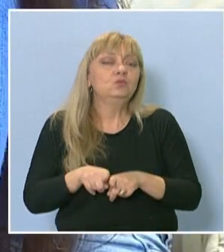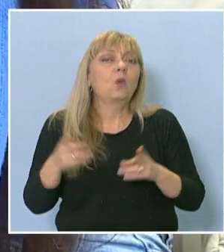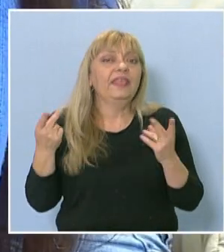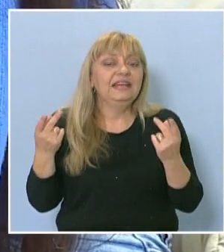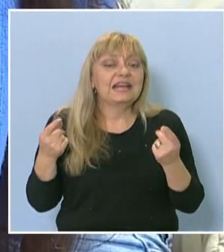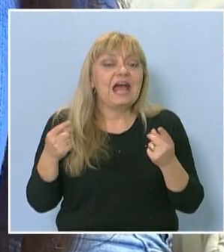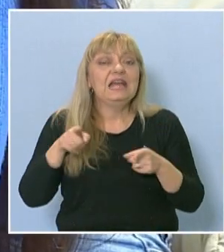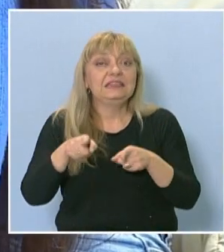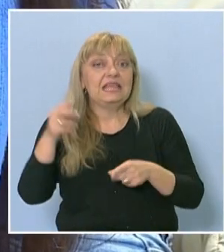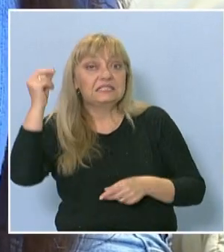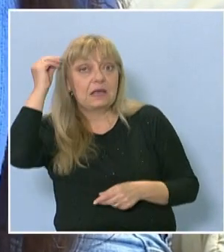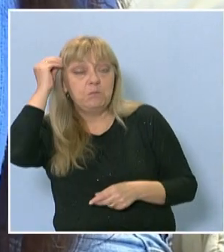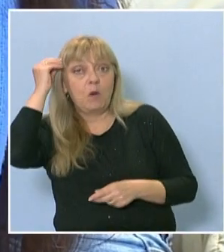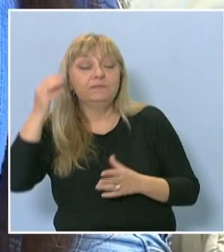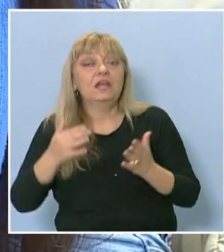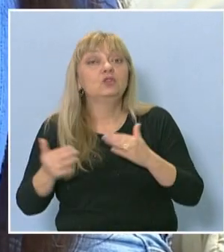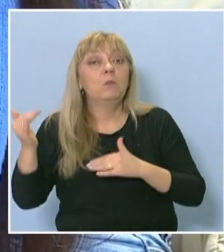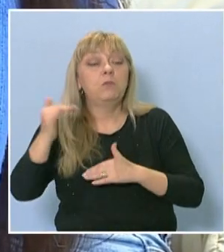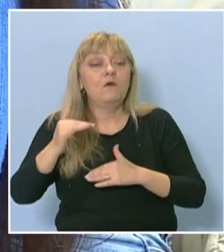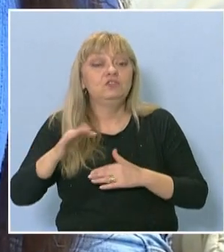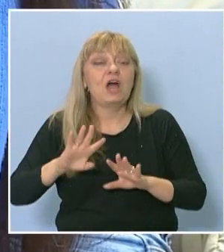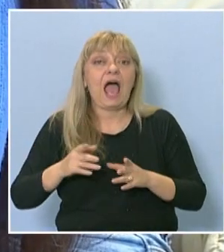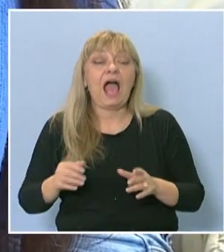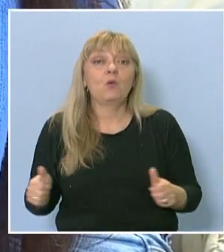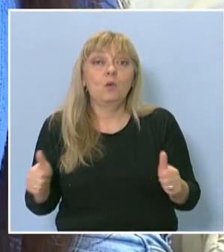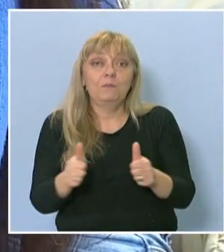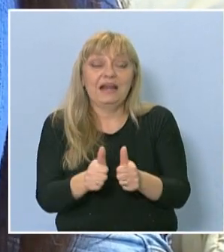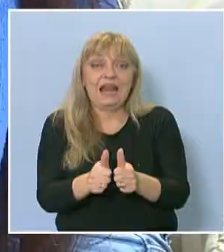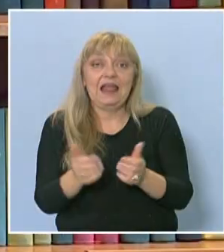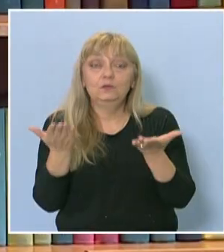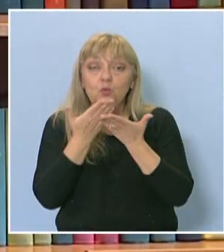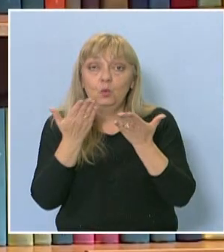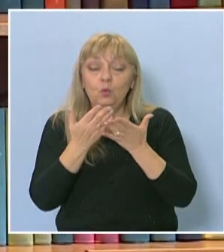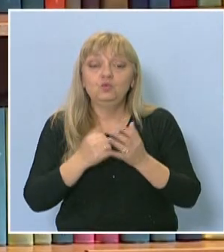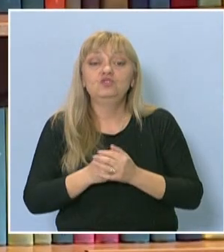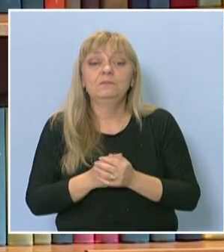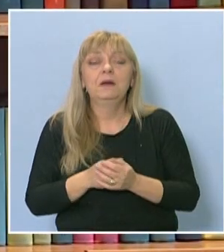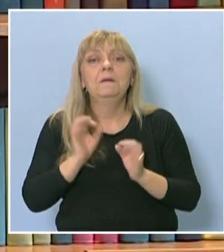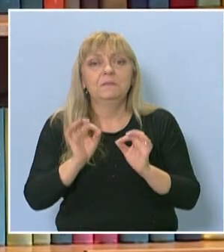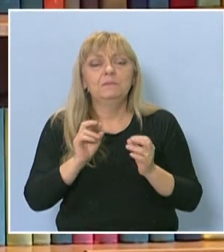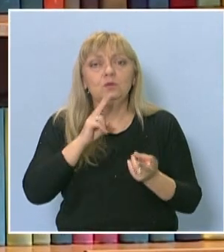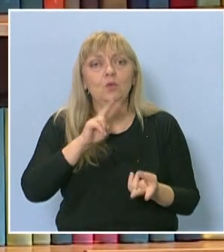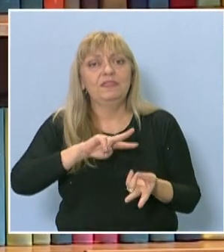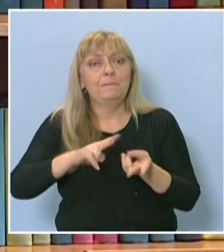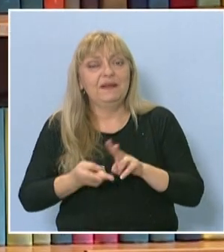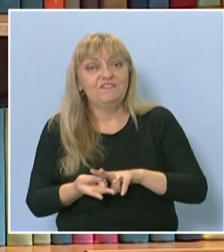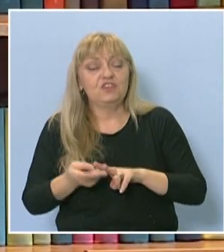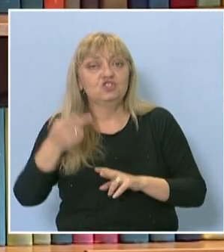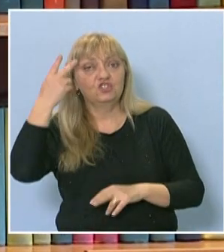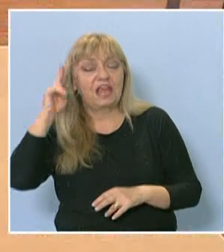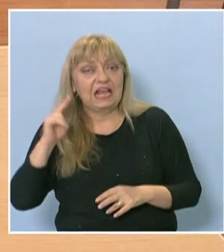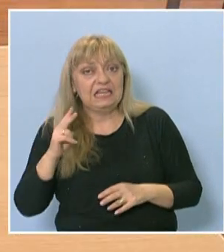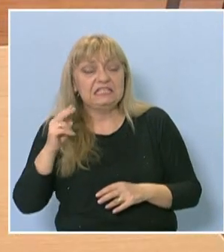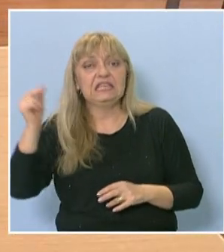много повече. И особено пък паралелно, примерно, ако учим нали, те да превеждат, примерно, и на английски, и на български, и на